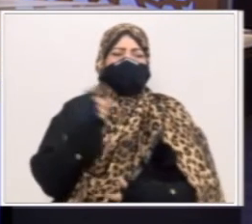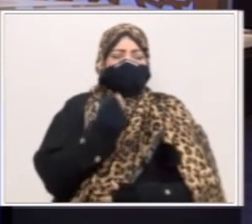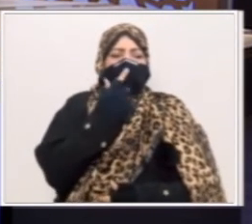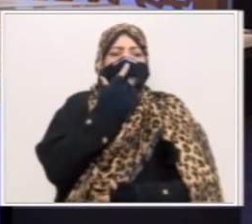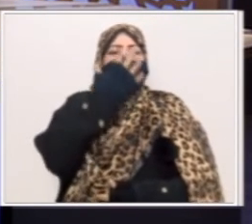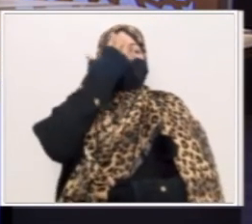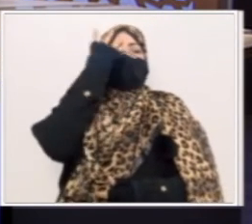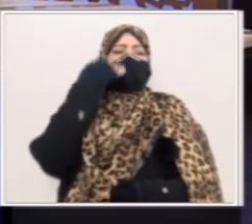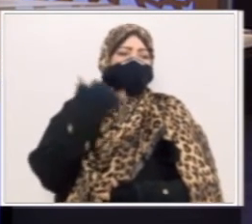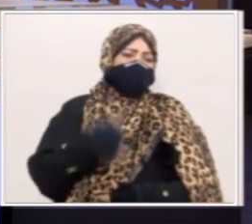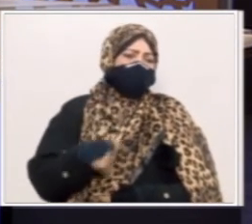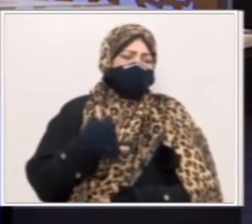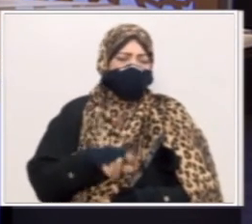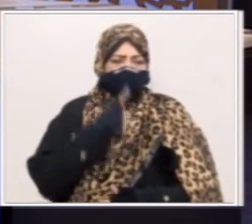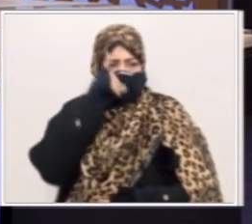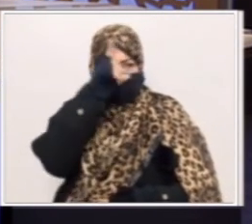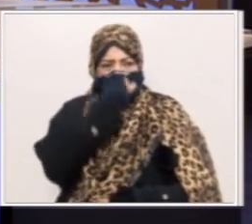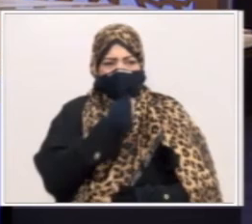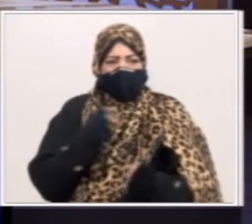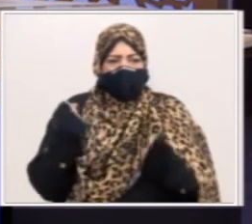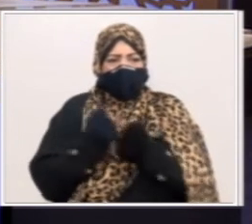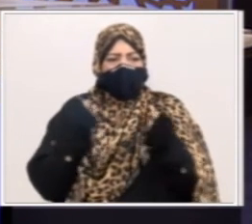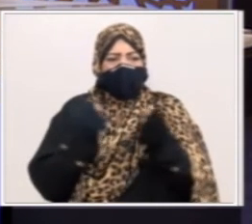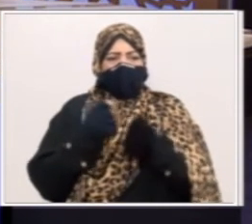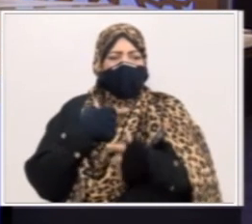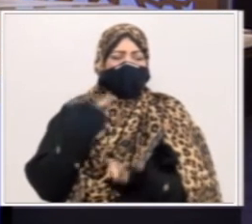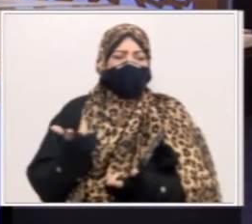الاستنشاق. إذا كانوا بسبب البرد ويتعبه الوضوء